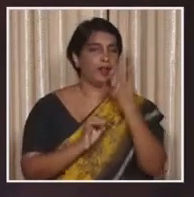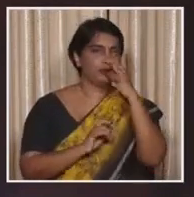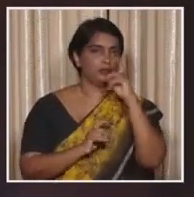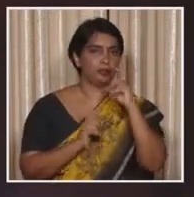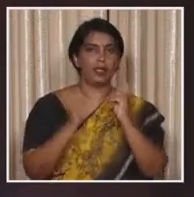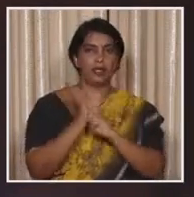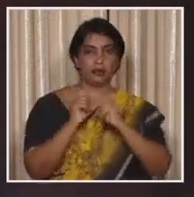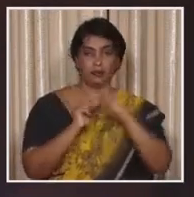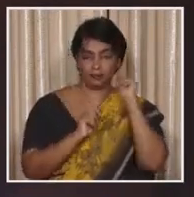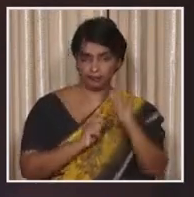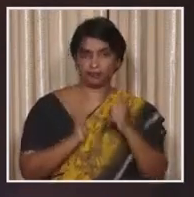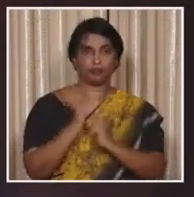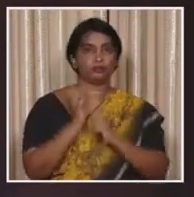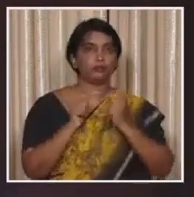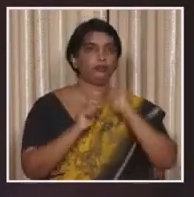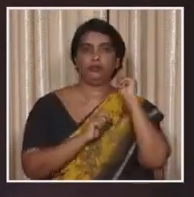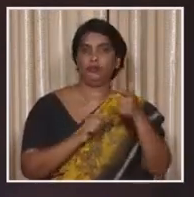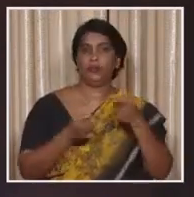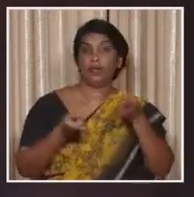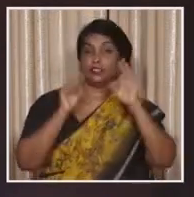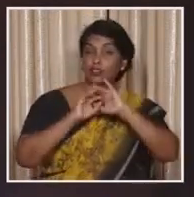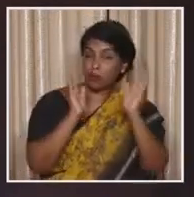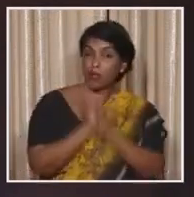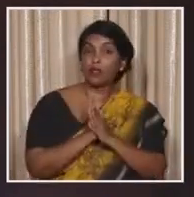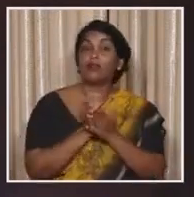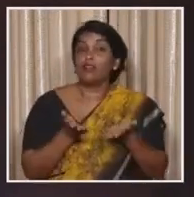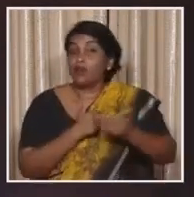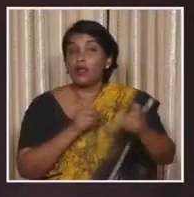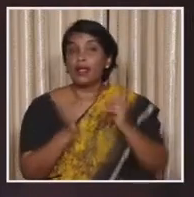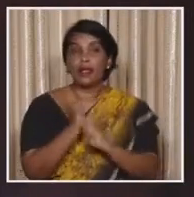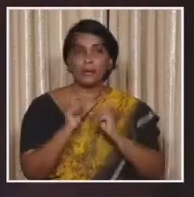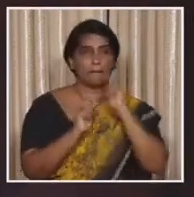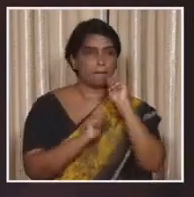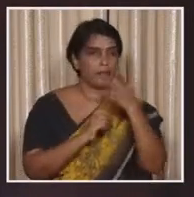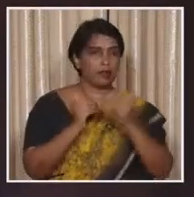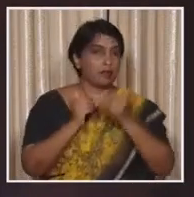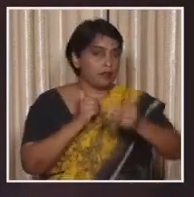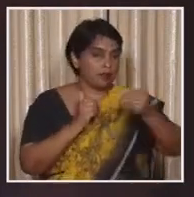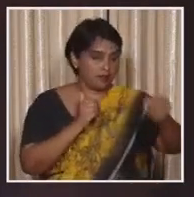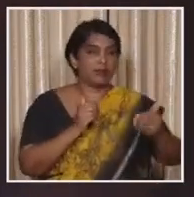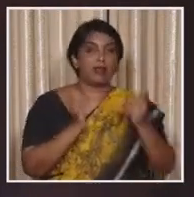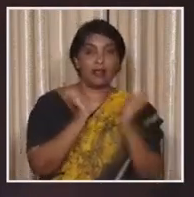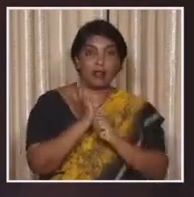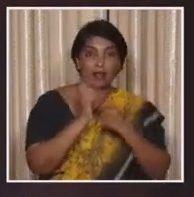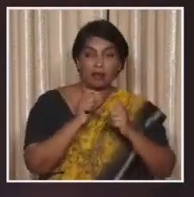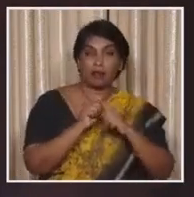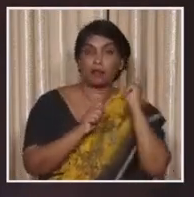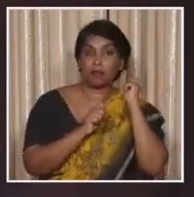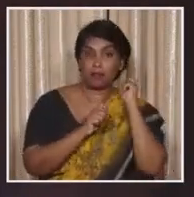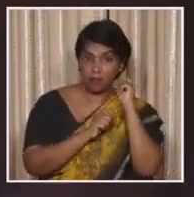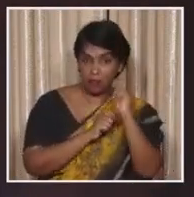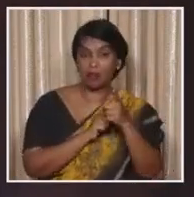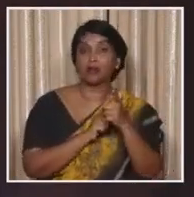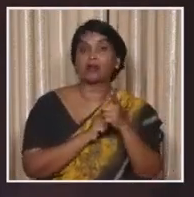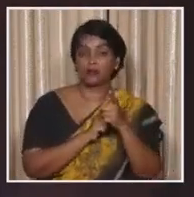ஜனநாயகத்தையும் நாடாளுமன்ற நிதி அதிகாரத்தையும் புறம் தள்ளி இந்த பயணத்தை மேற்கொண்டால் விளைவுகள் பாரதூரமாகத்தான் அமையும். கடனை